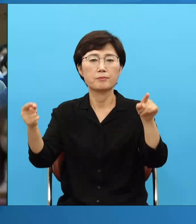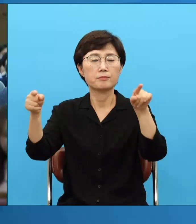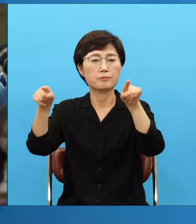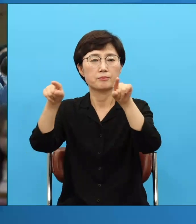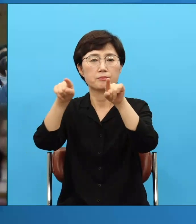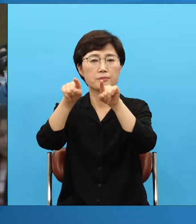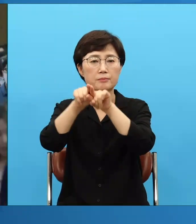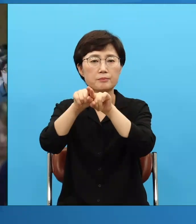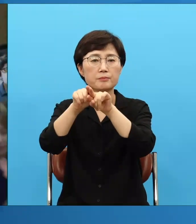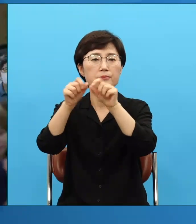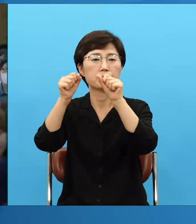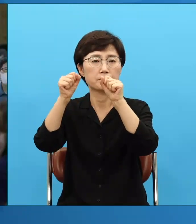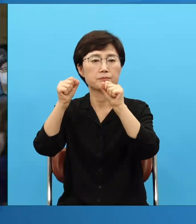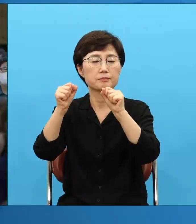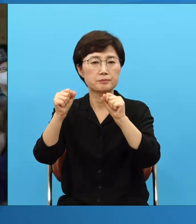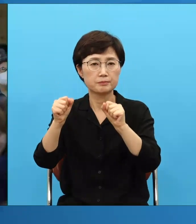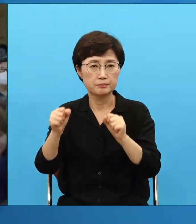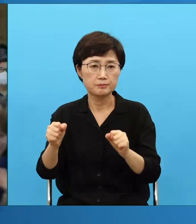할렐루야